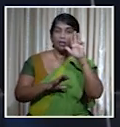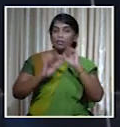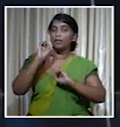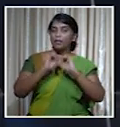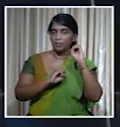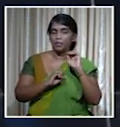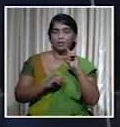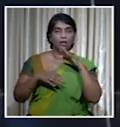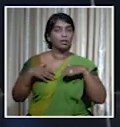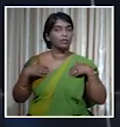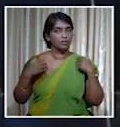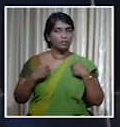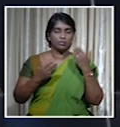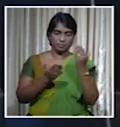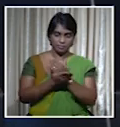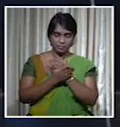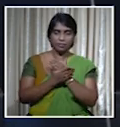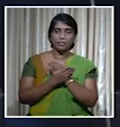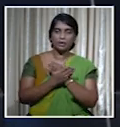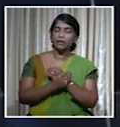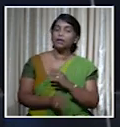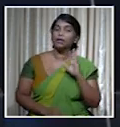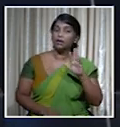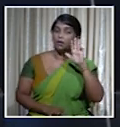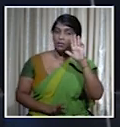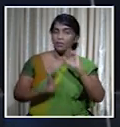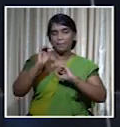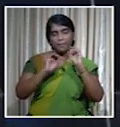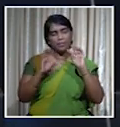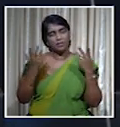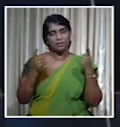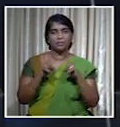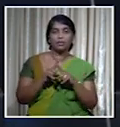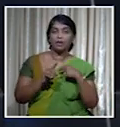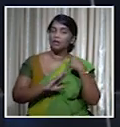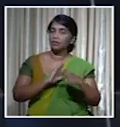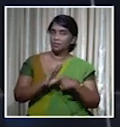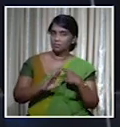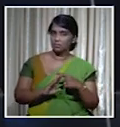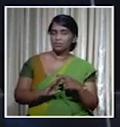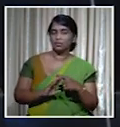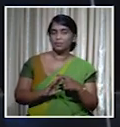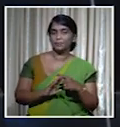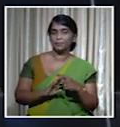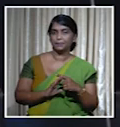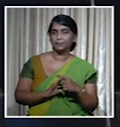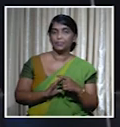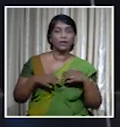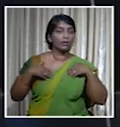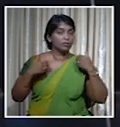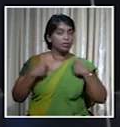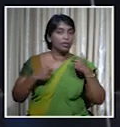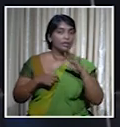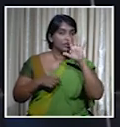9%ක්වත් සෞඛ්‍ය සඳහා වෙන් කළ යුතුයි 9%ක් කෙසේ වෙතත් අපේ රටේ සෞඛ්‍ය